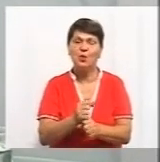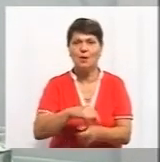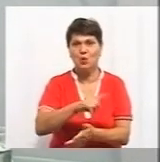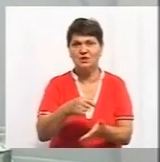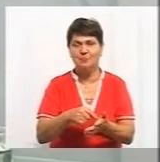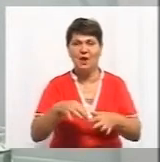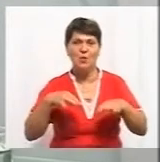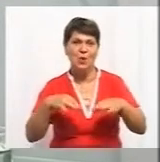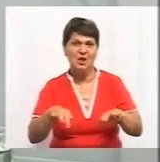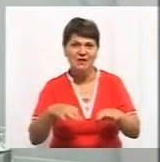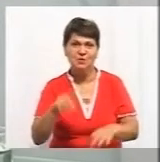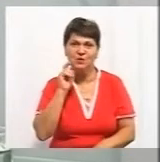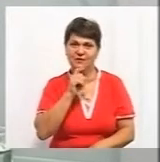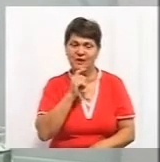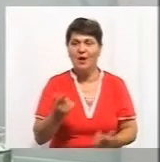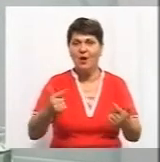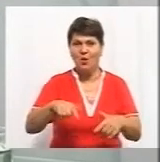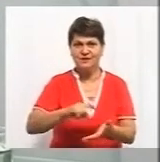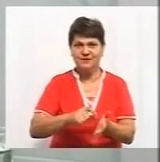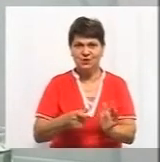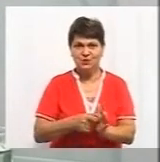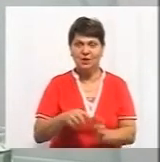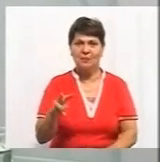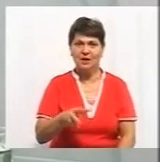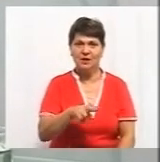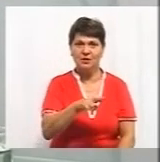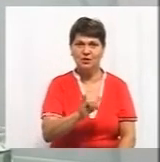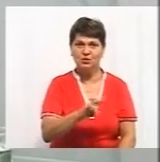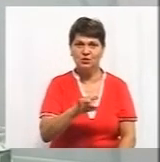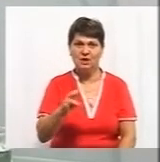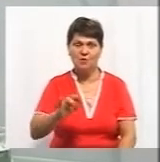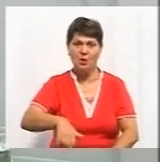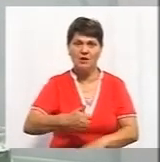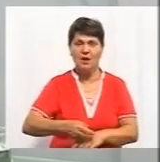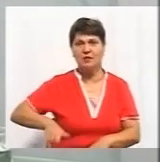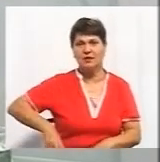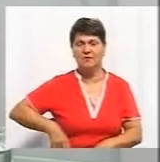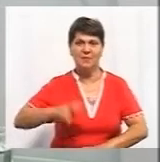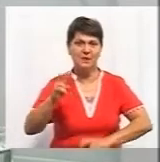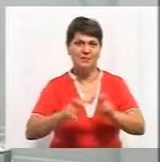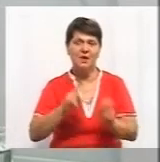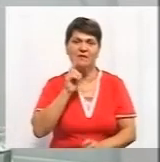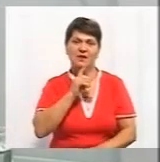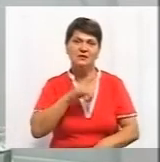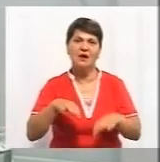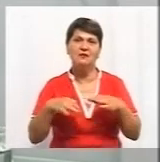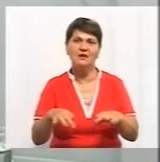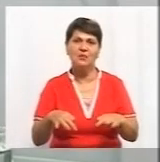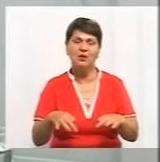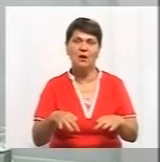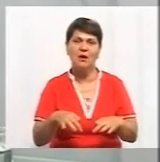транспорту у Вінниці говоримо. Гість в студії – Михайло Луценко, генеральний директор комунального підприємства «Вінницька транспортна